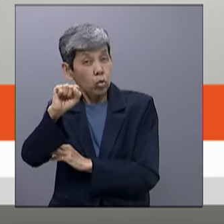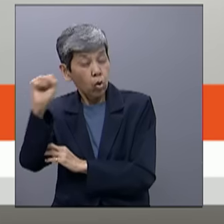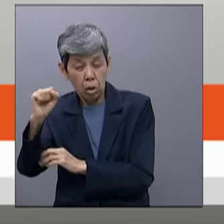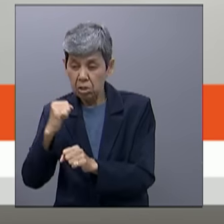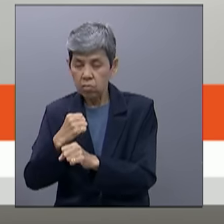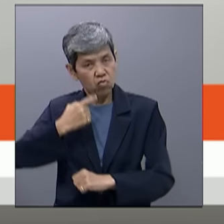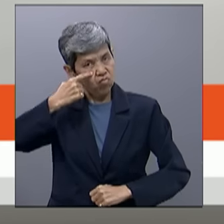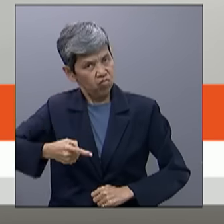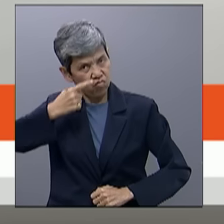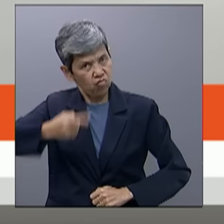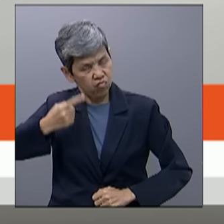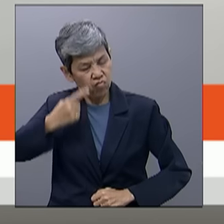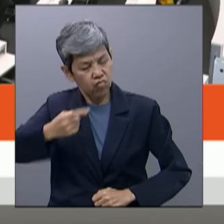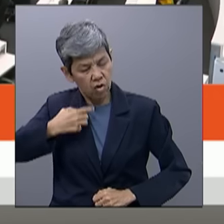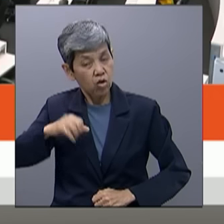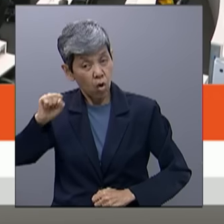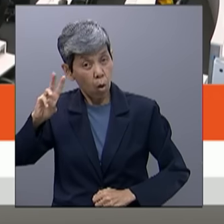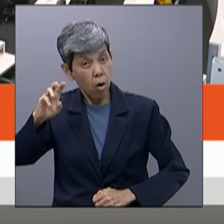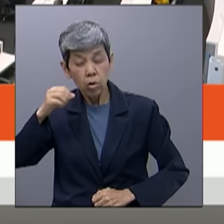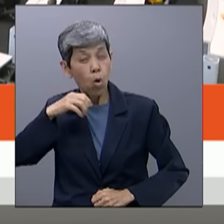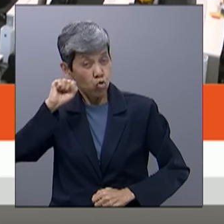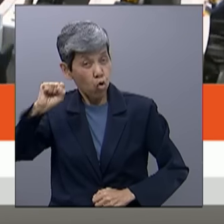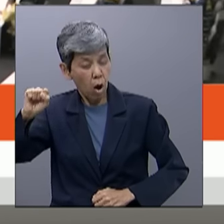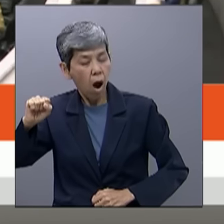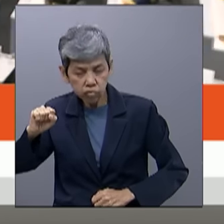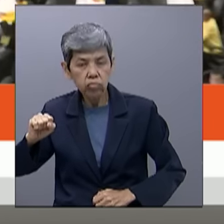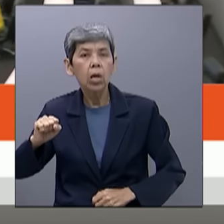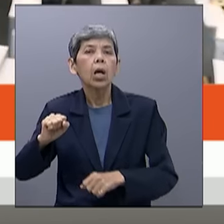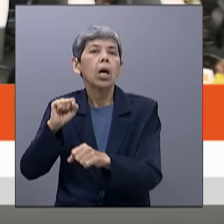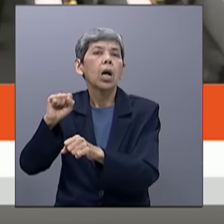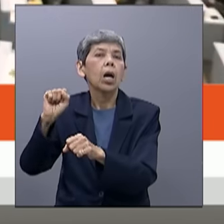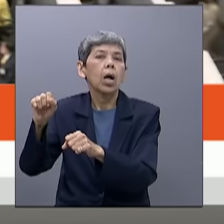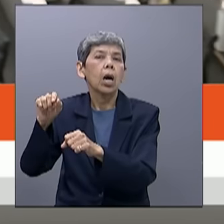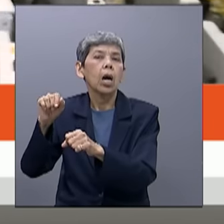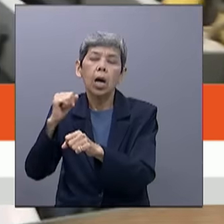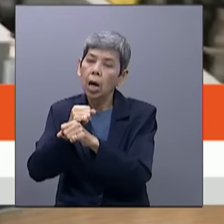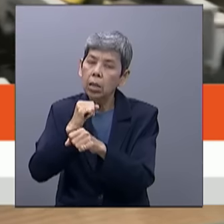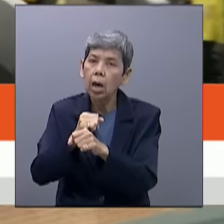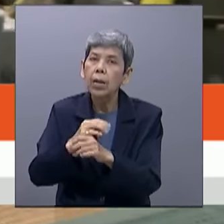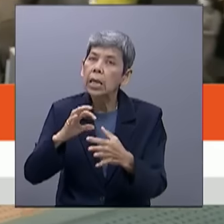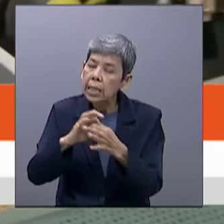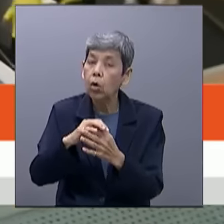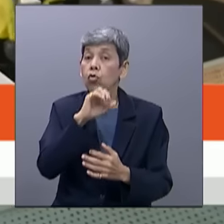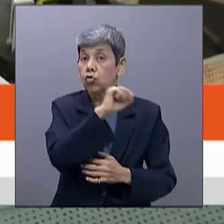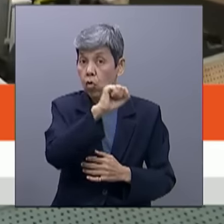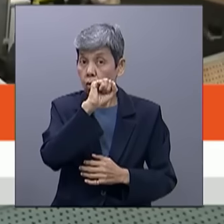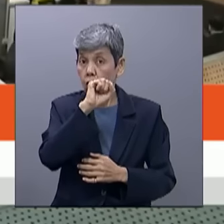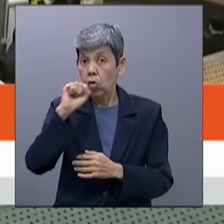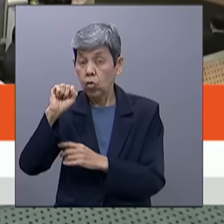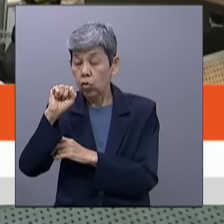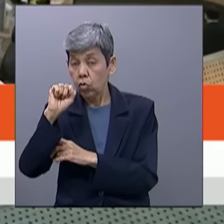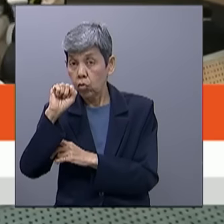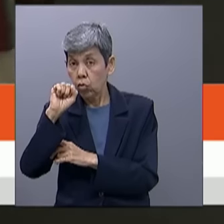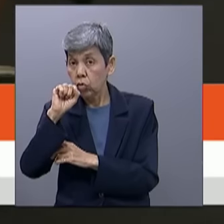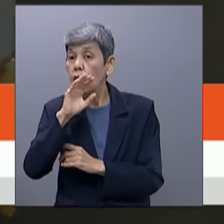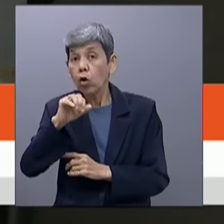ายืนยันอย่างน้อยที่สุดเขาก็สามารถเอาตามที่สสเขาขอโทษ